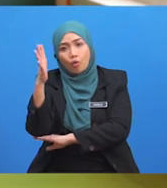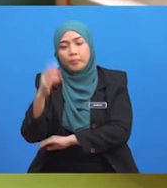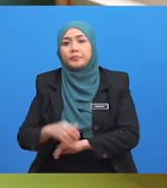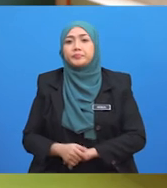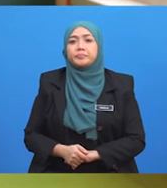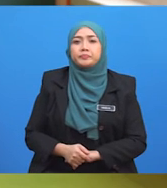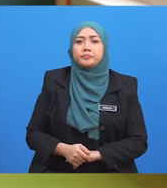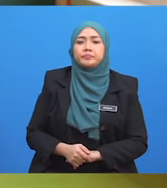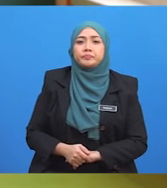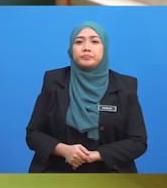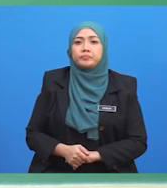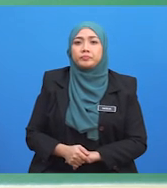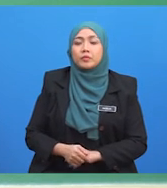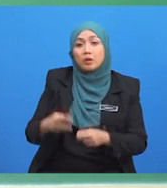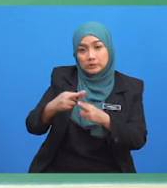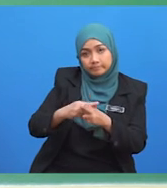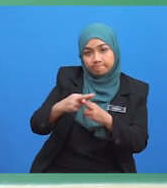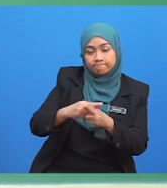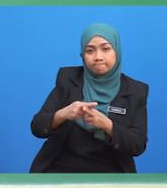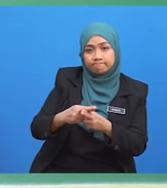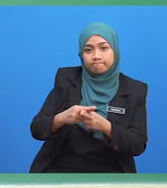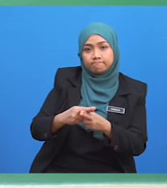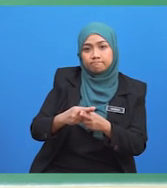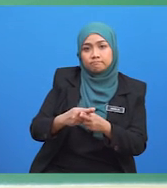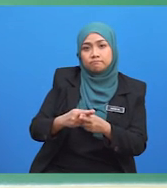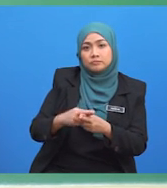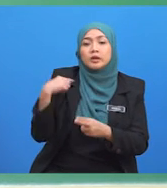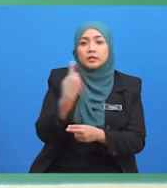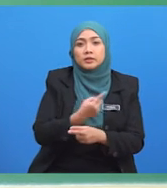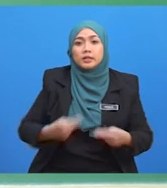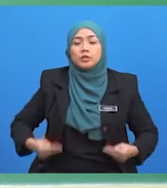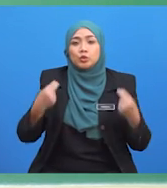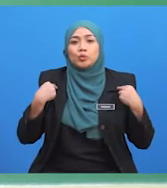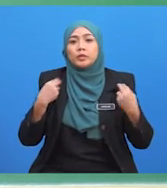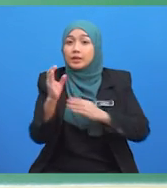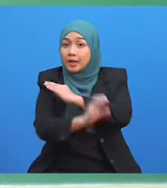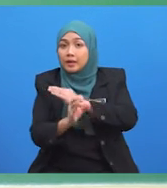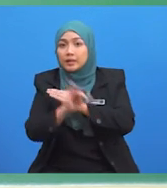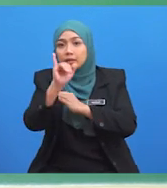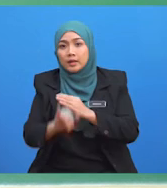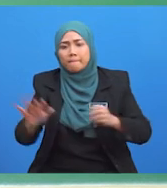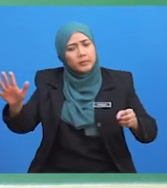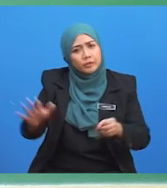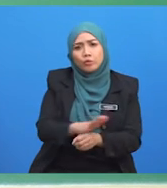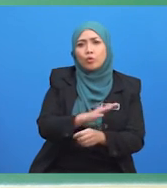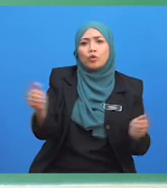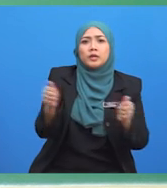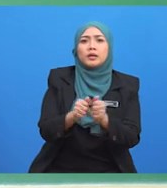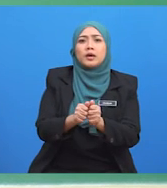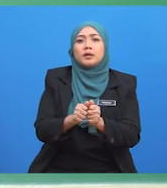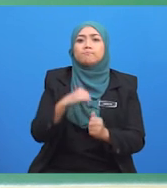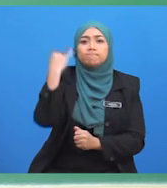murid-murid. Kesimpulannya, murid-murid, kita hidup di negara yang penuh